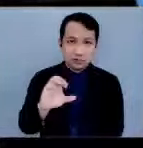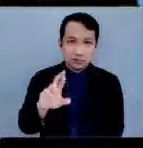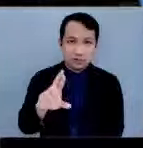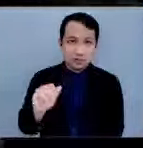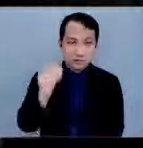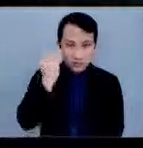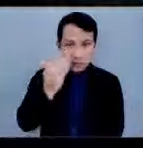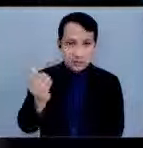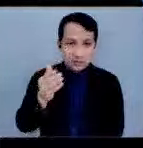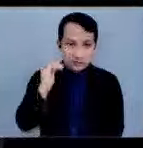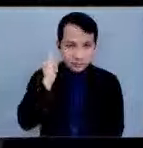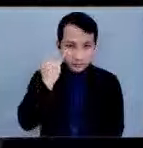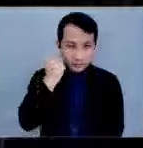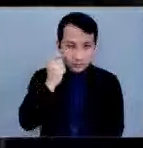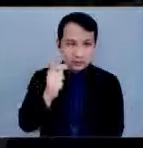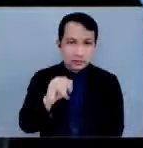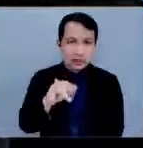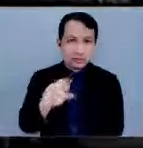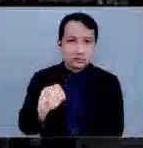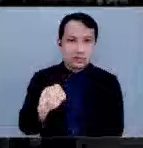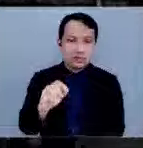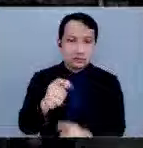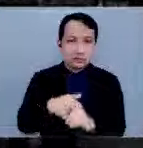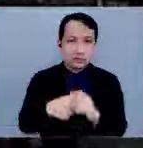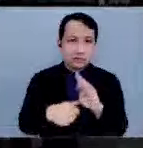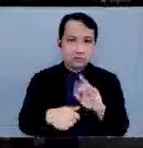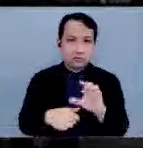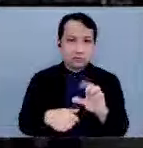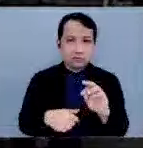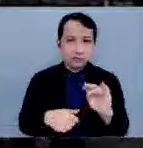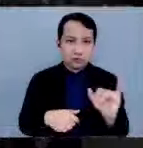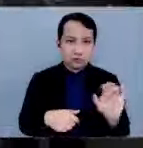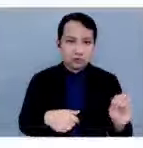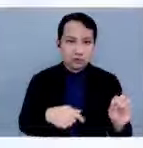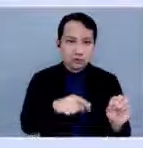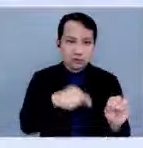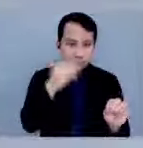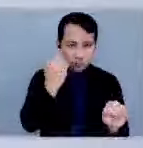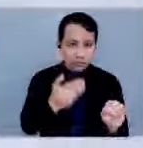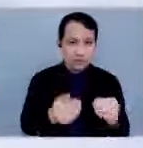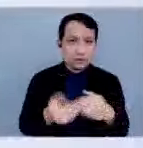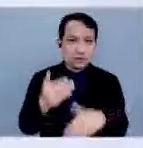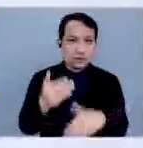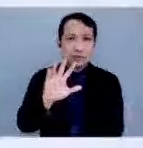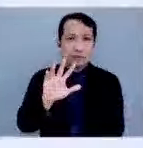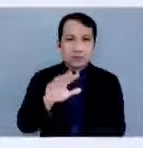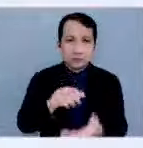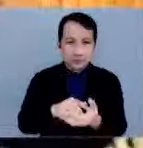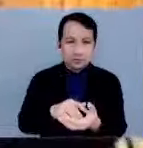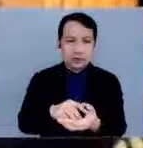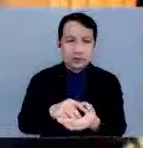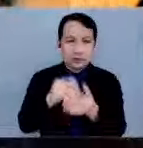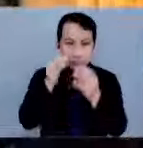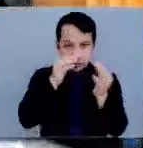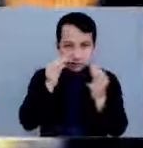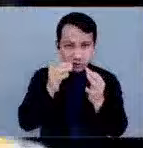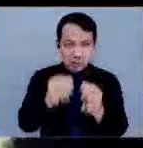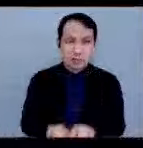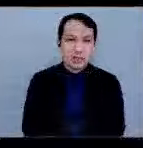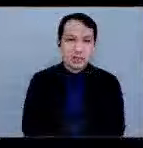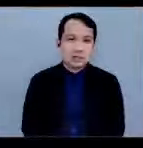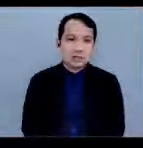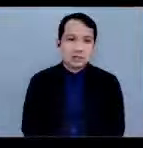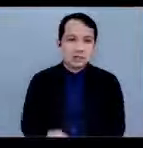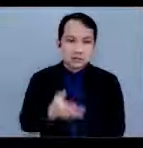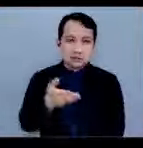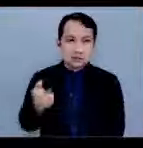Julius Tino Castrense alias Bulyong. Nakuha sa kanya ang higit 5,000 pisong halaga ng droga. Nahaharap siya sa